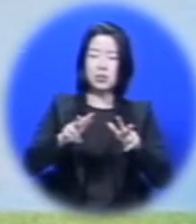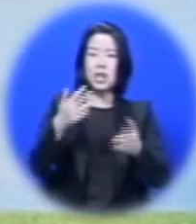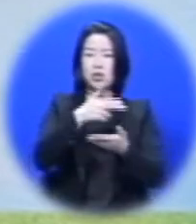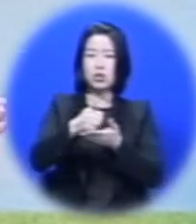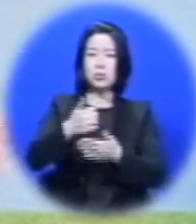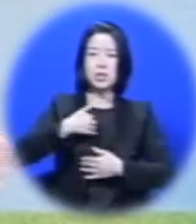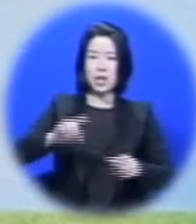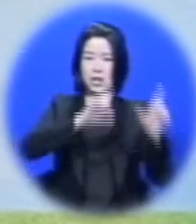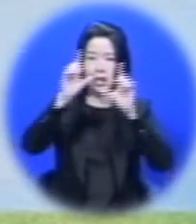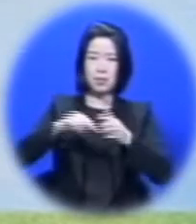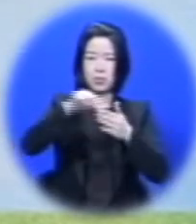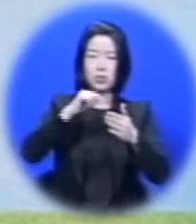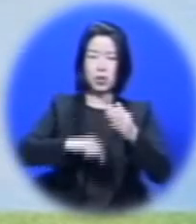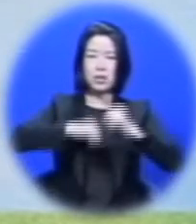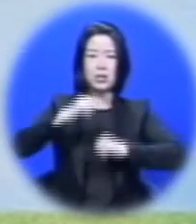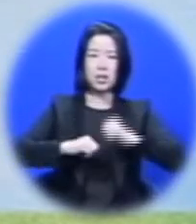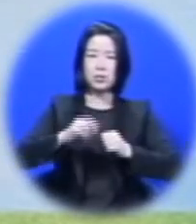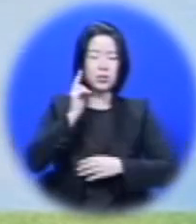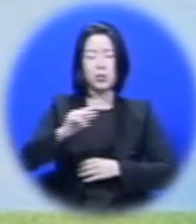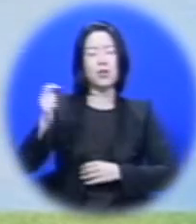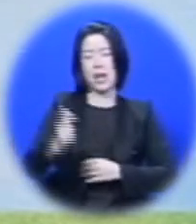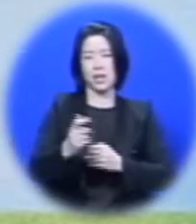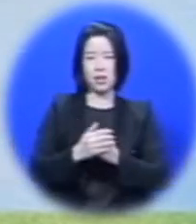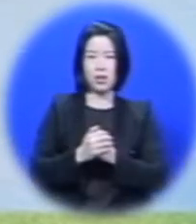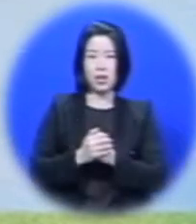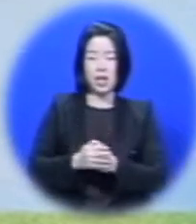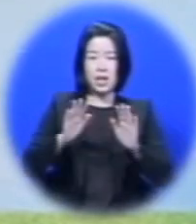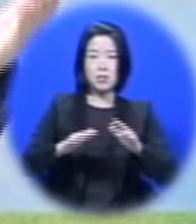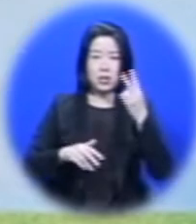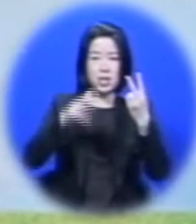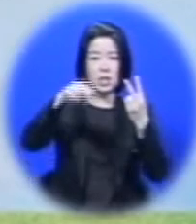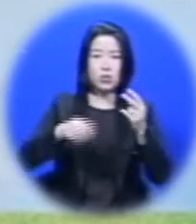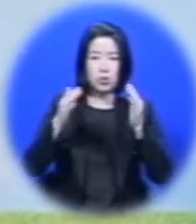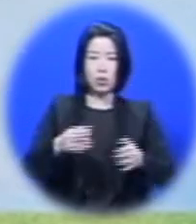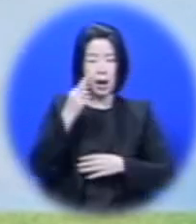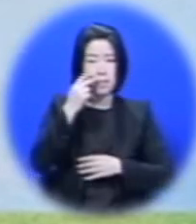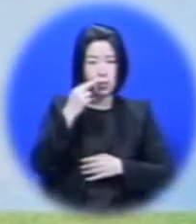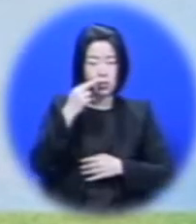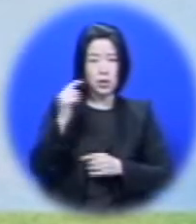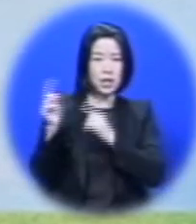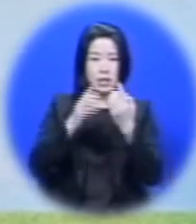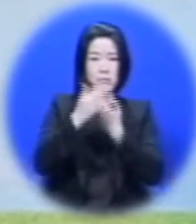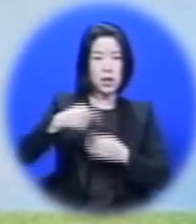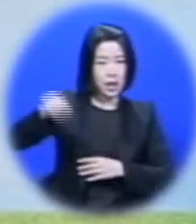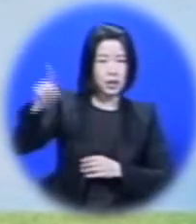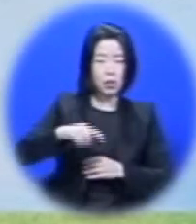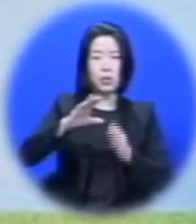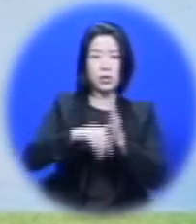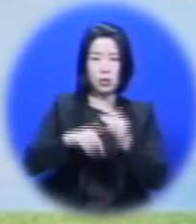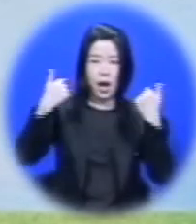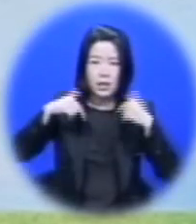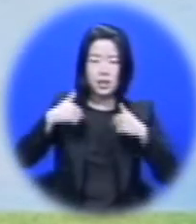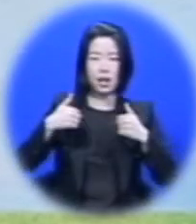속에 역사하심이 너무너무 강합니다. 이번 두 주간 동안 미국 집회를 다녀올 때도 늘 하던